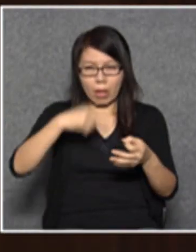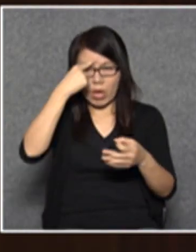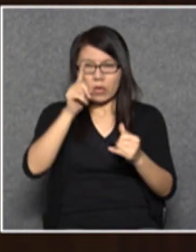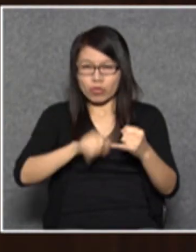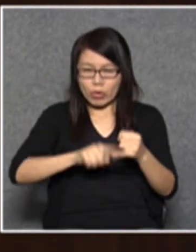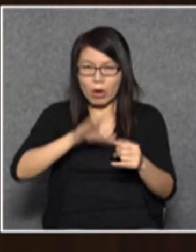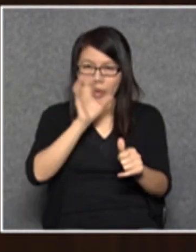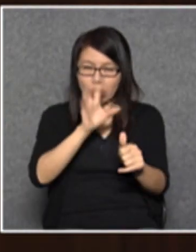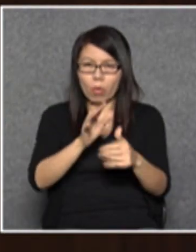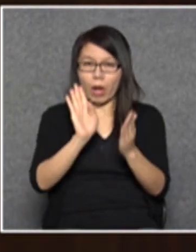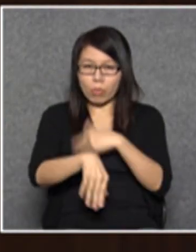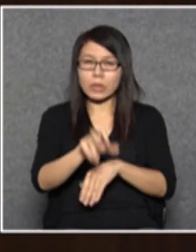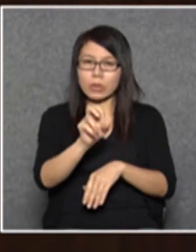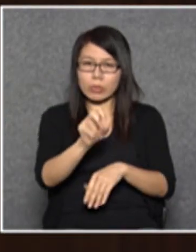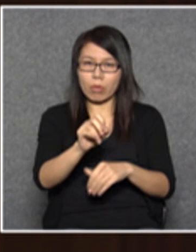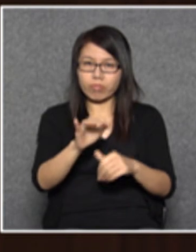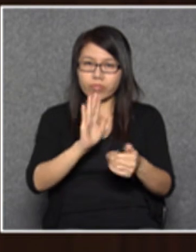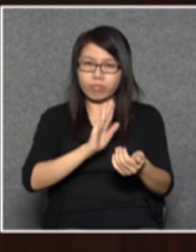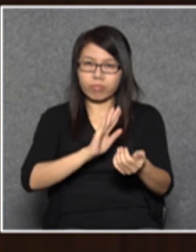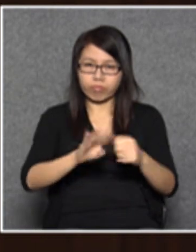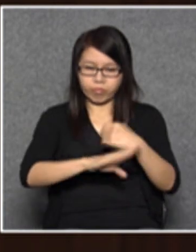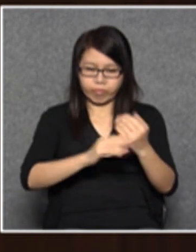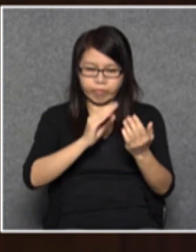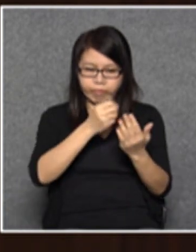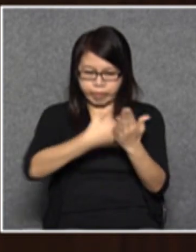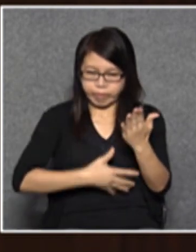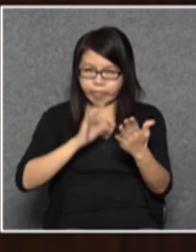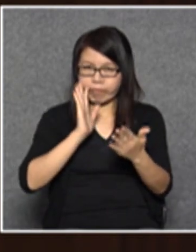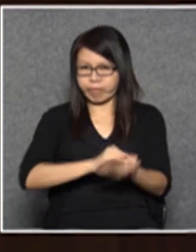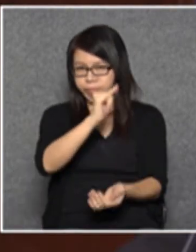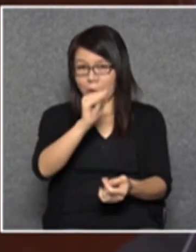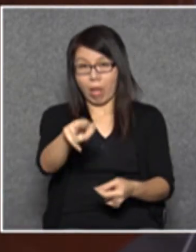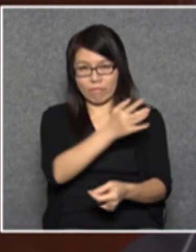警告之後仍然違規。請你咧係執行你嘅裁決。